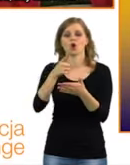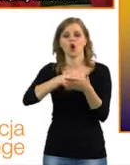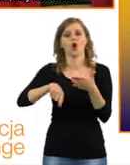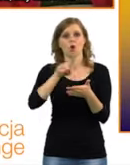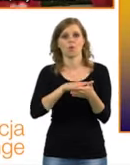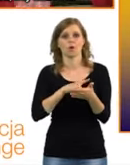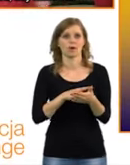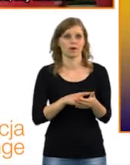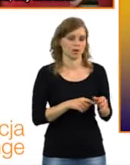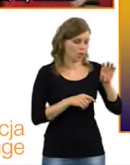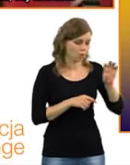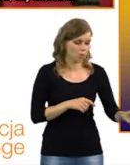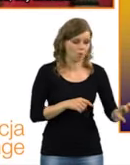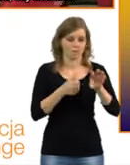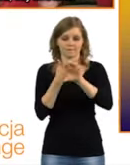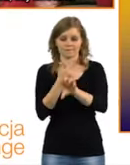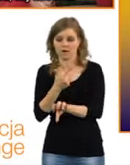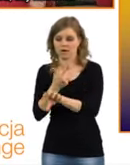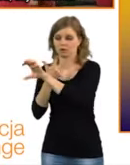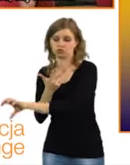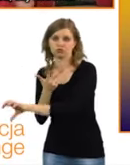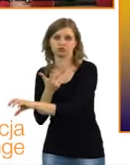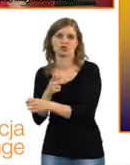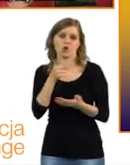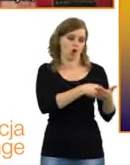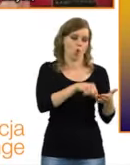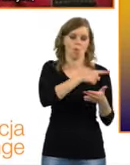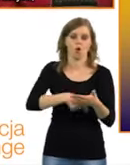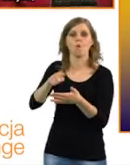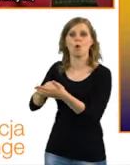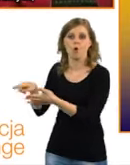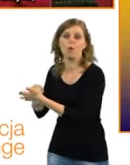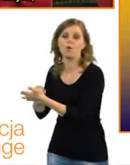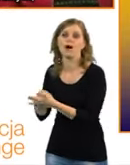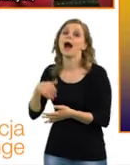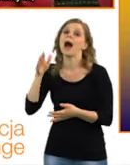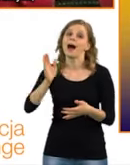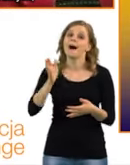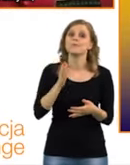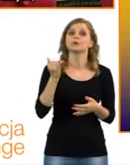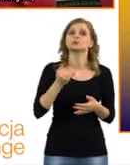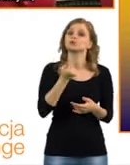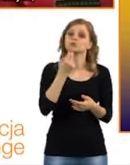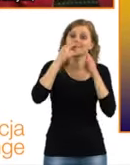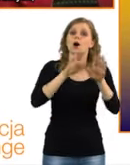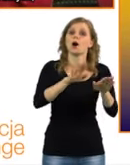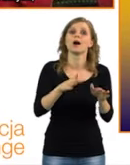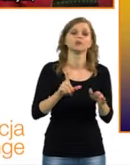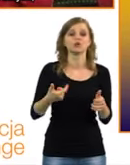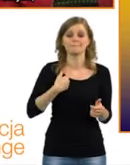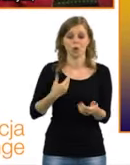układa. Raz, dwa, trzy kółeczka. Potem ma wskazać rytm,